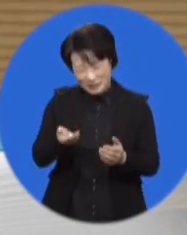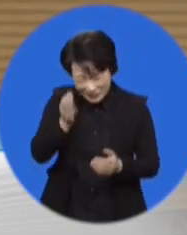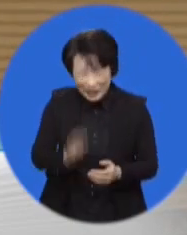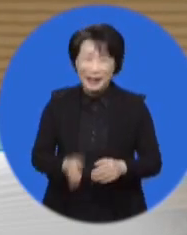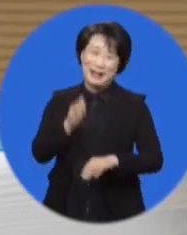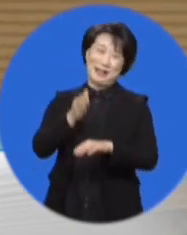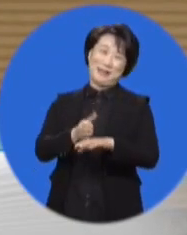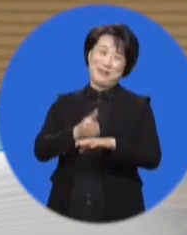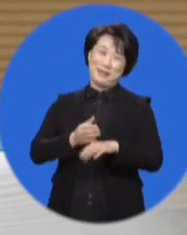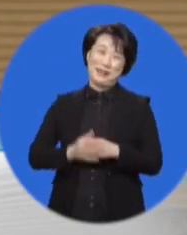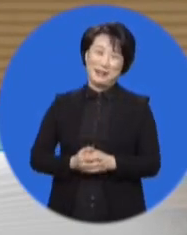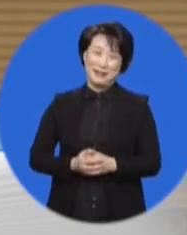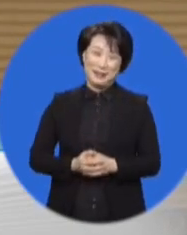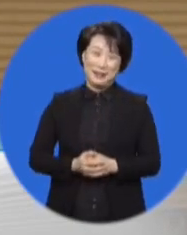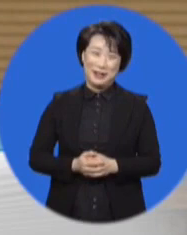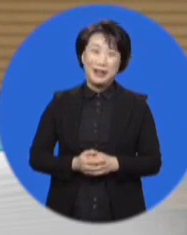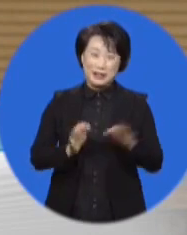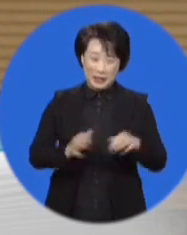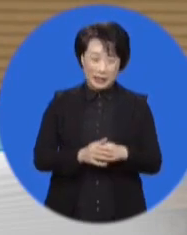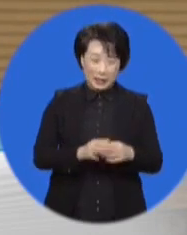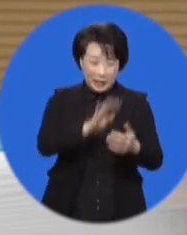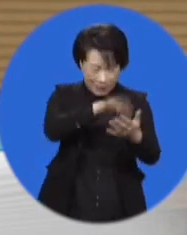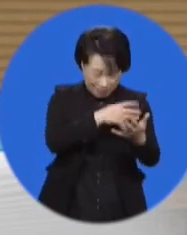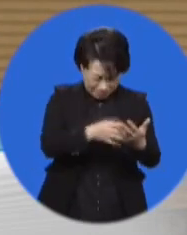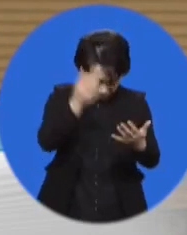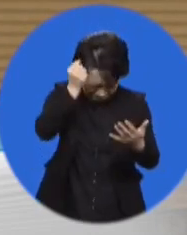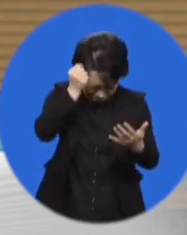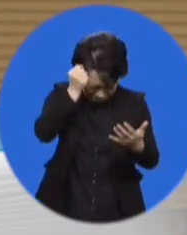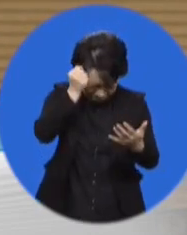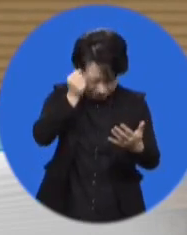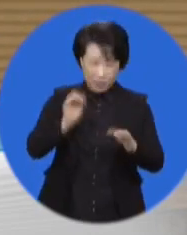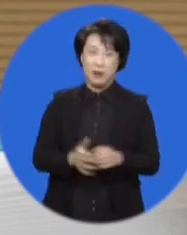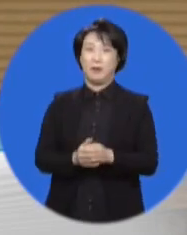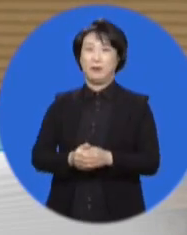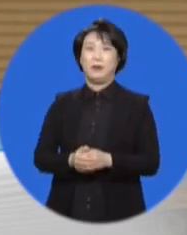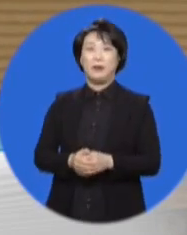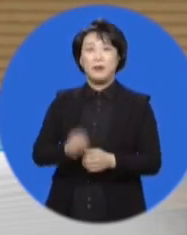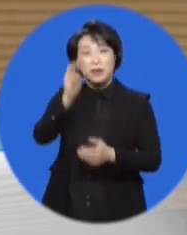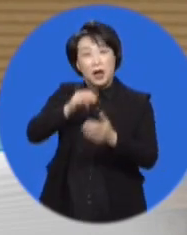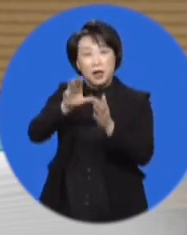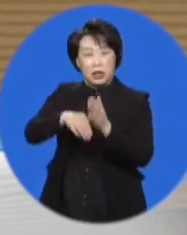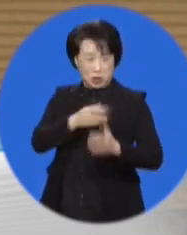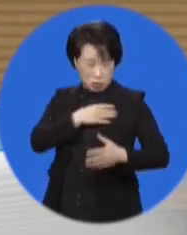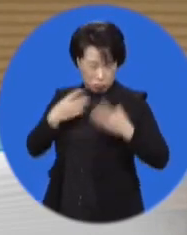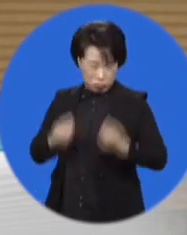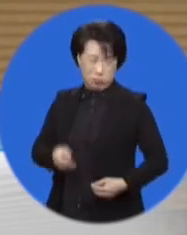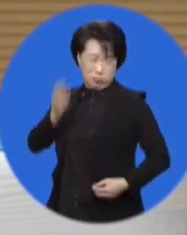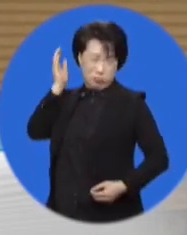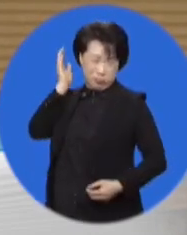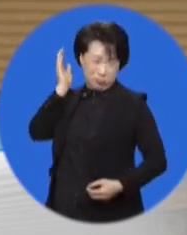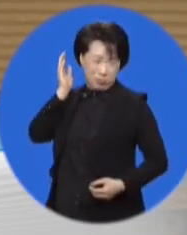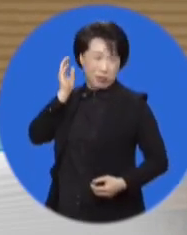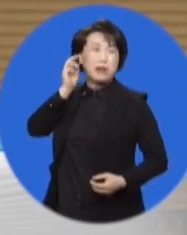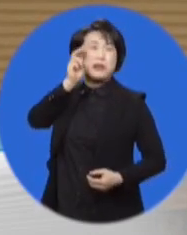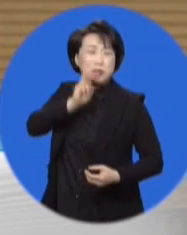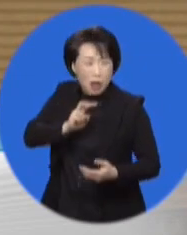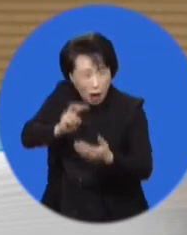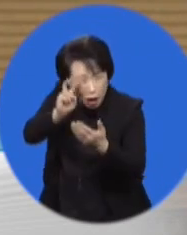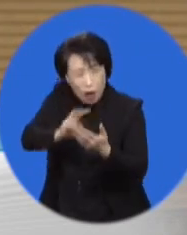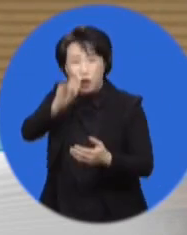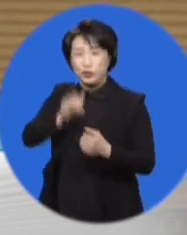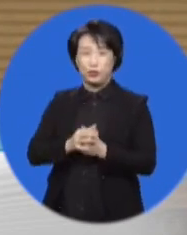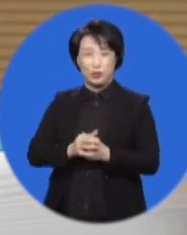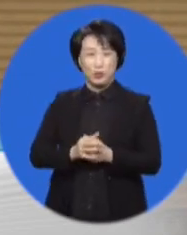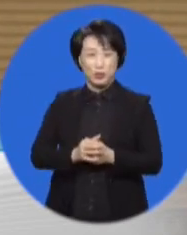진짜. 그리고 다 해가지고 뭐 자신 있게 오죠. 자신 있게. 응? 그래서